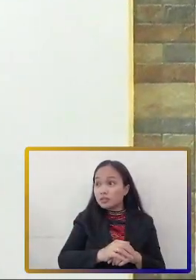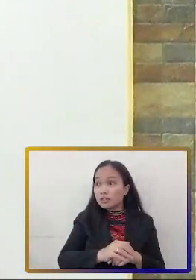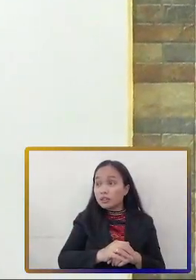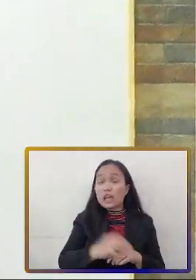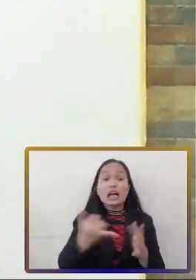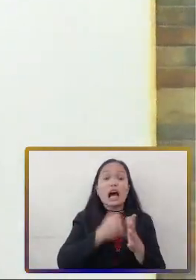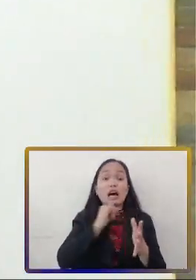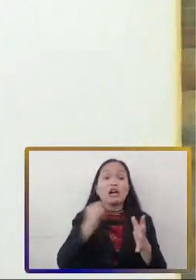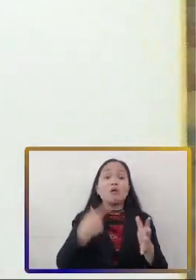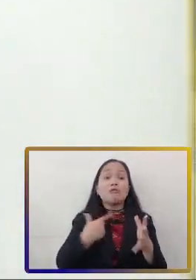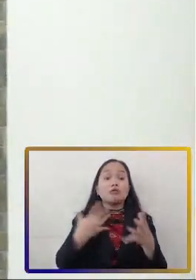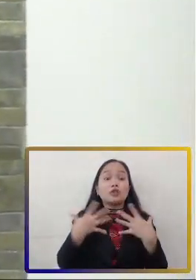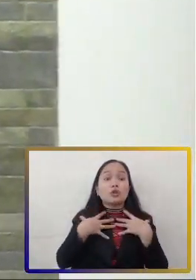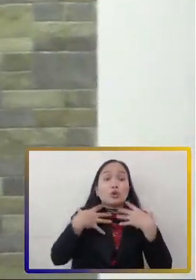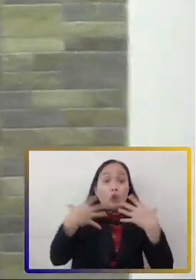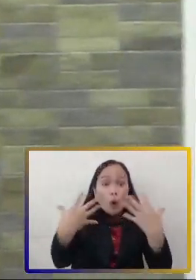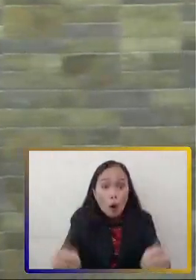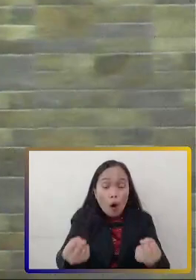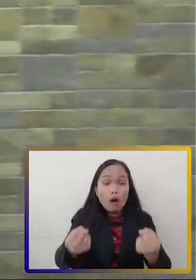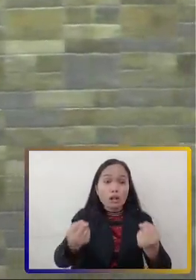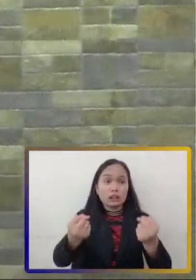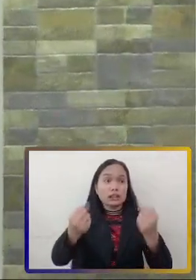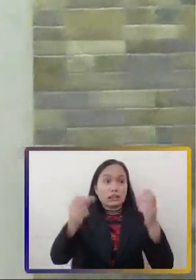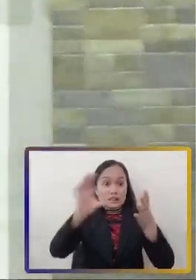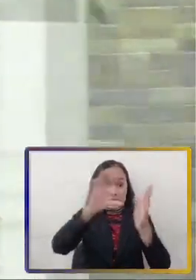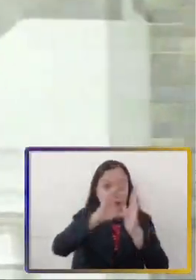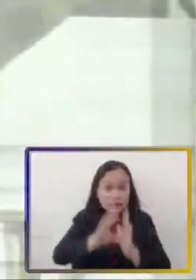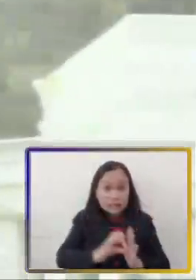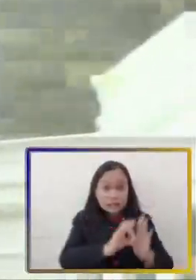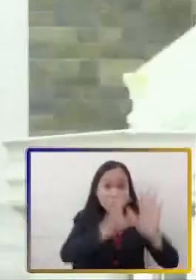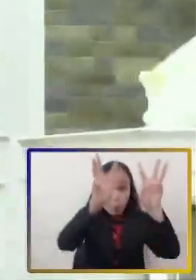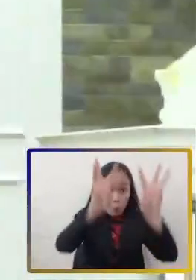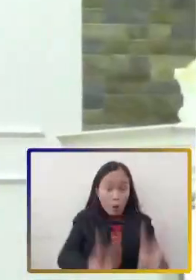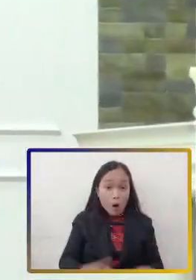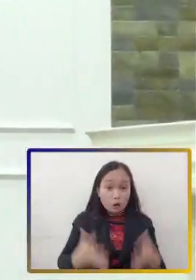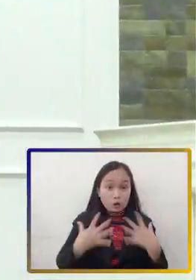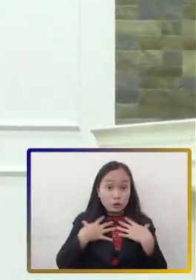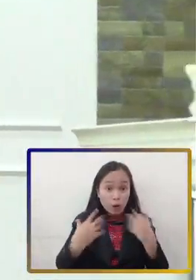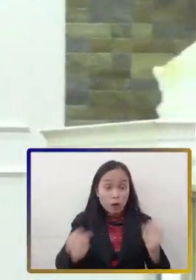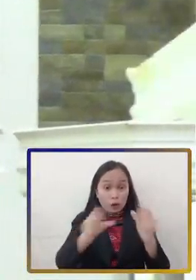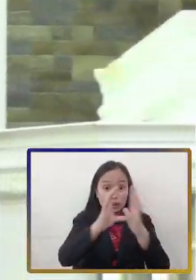fortified, pinatibay na city, kapatid.